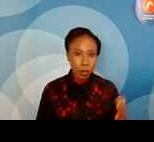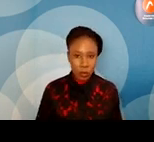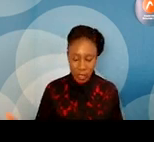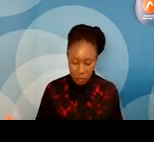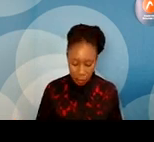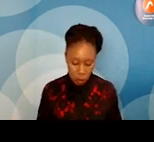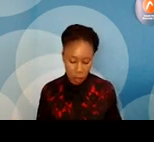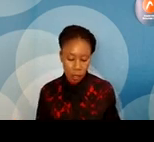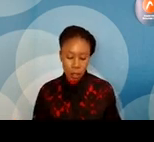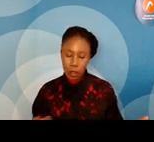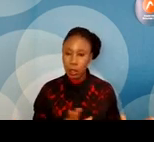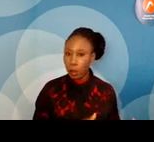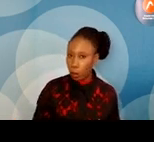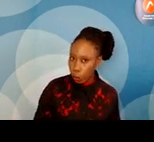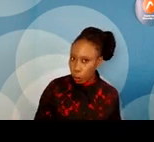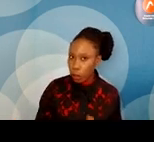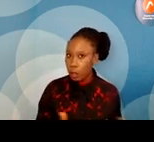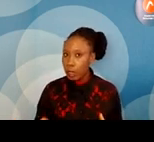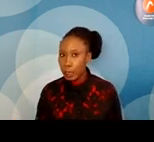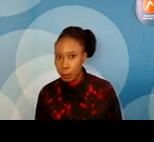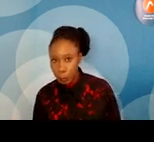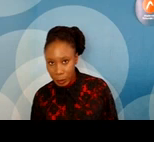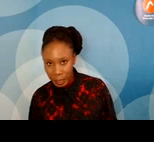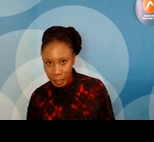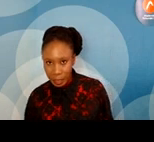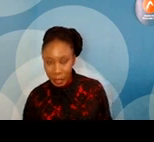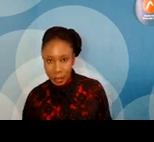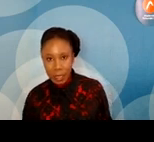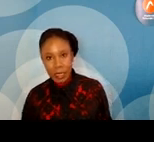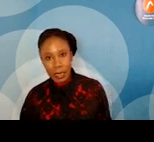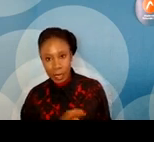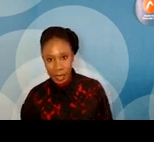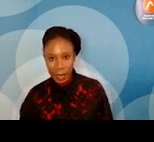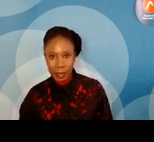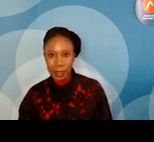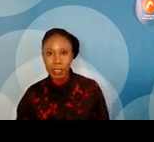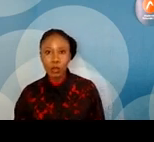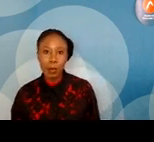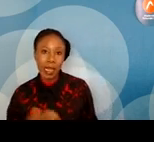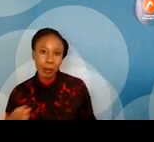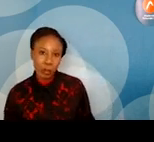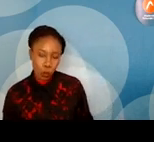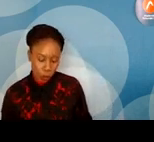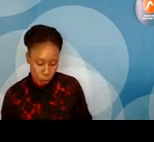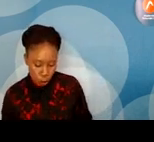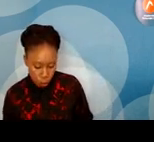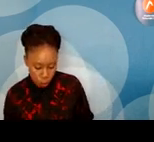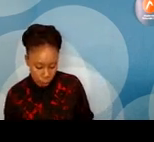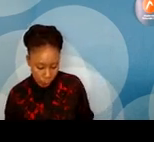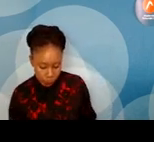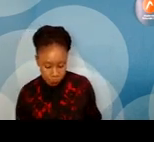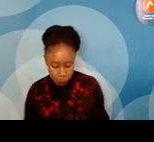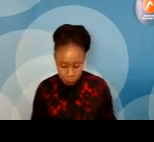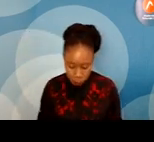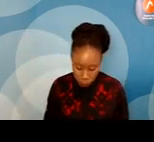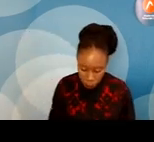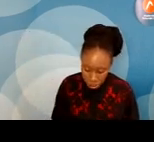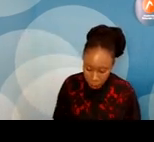också ha vice versa. Ung med äldre eller äldre som är mentorer till